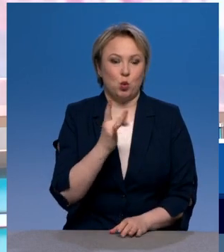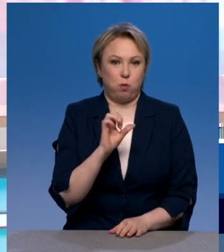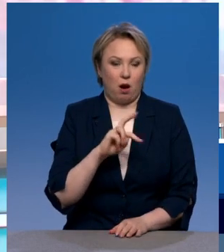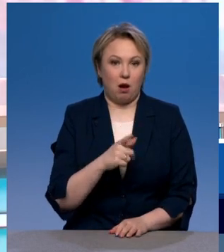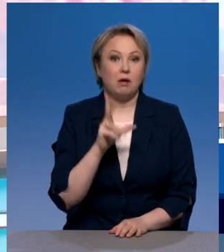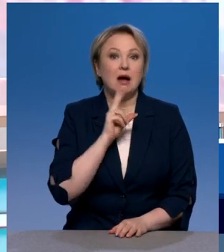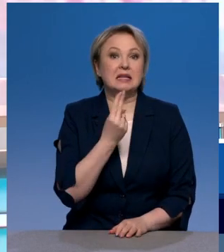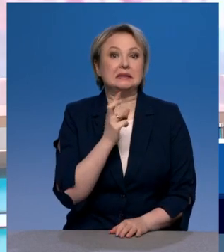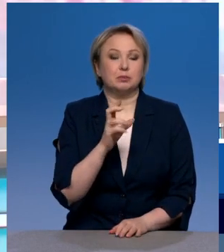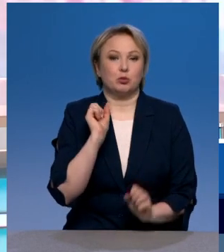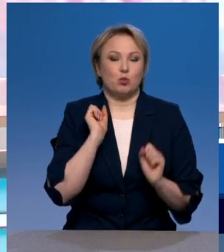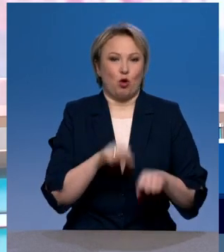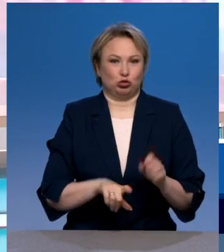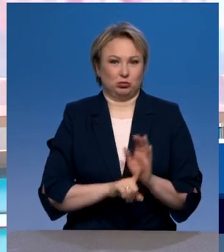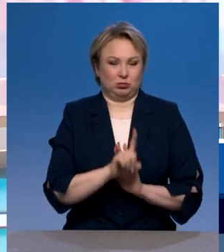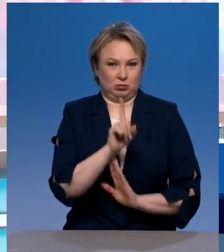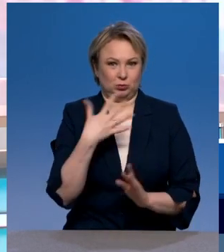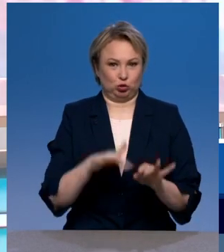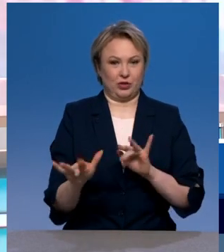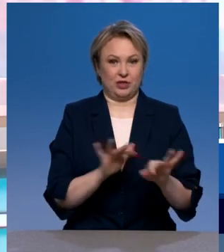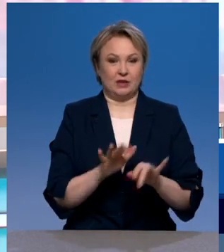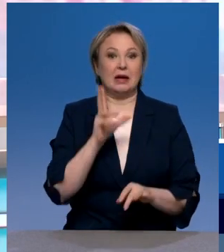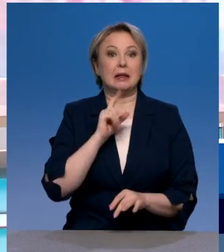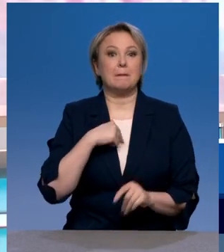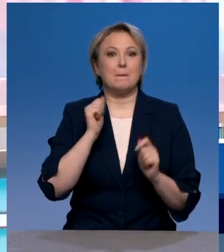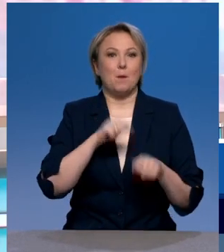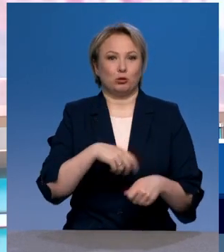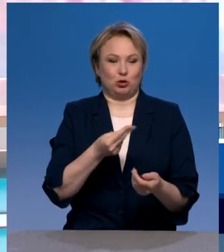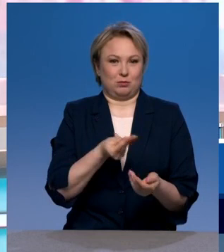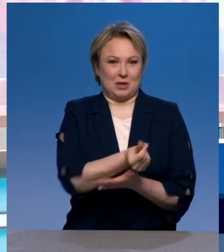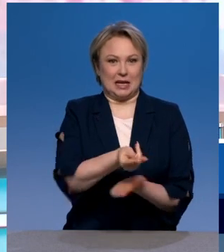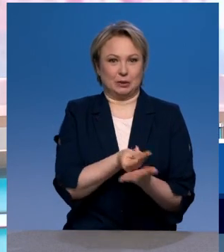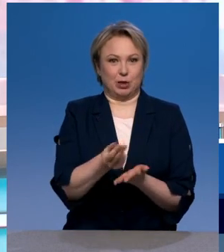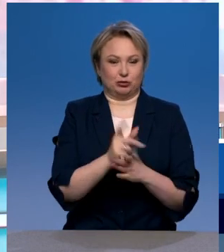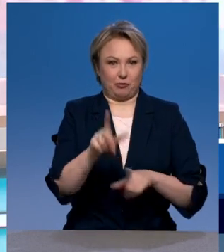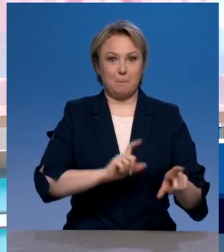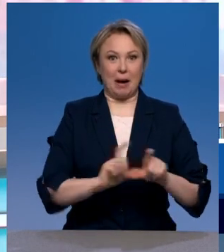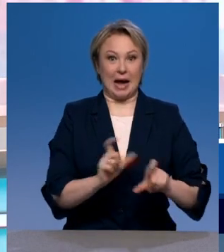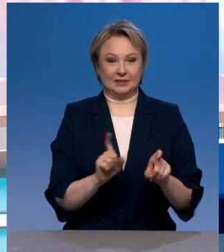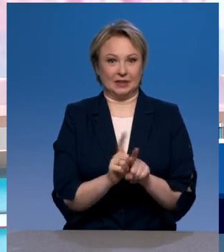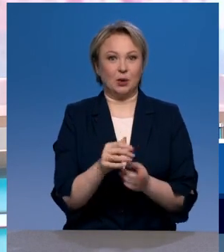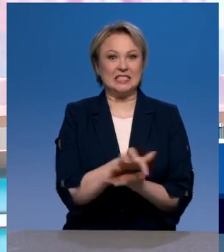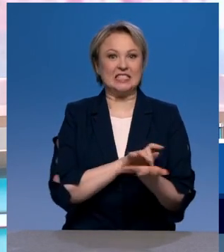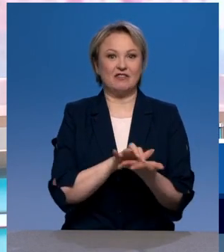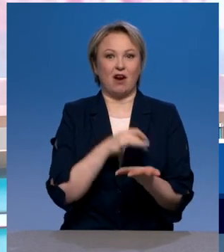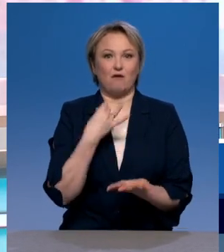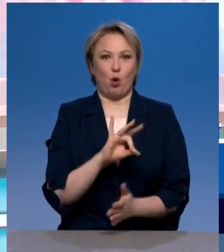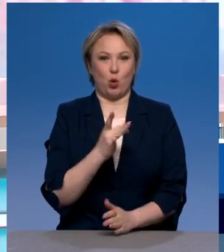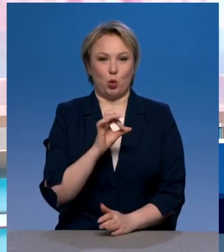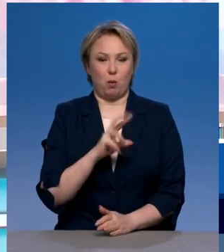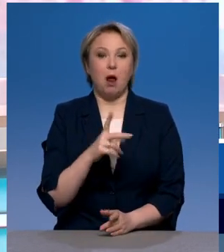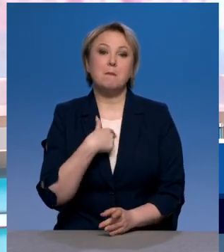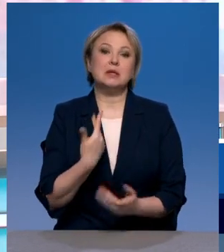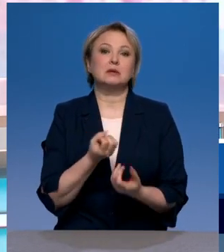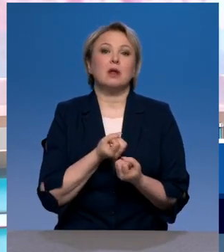сможем расплачиваться цифровым рублем в магазинах? И насколько защищены такие средства от хакерских атак или